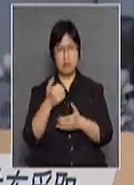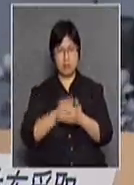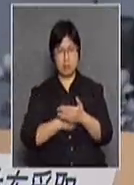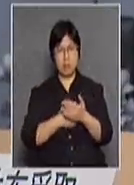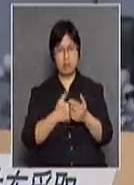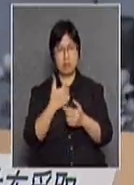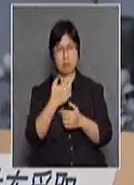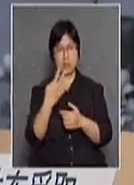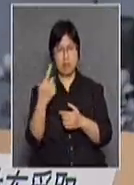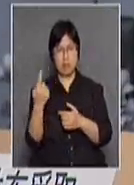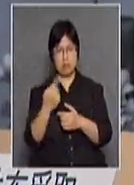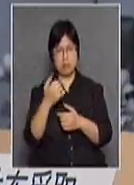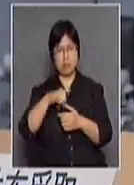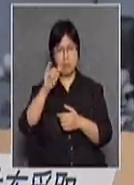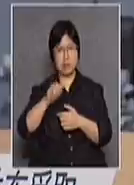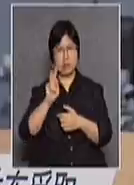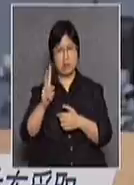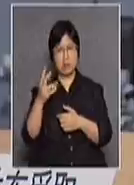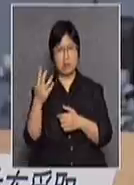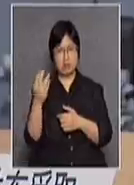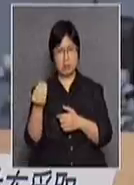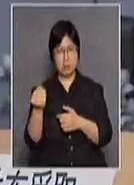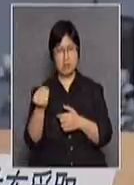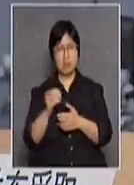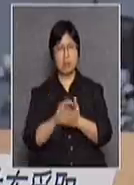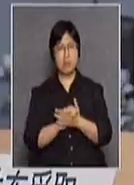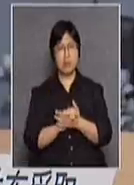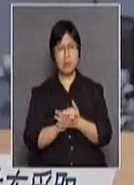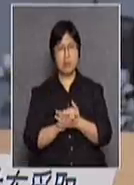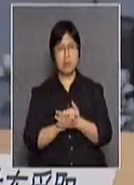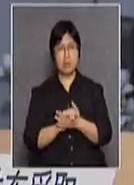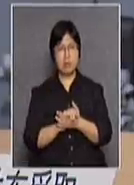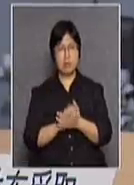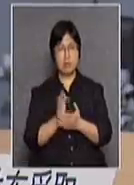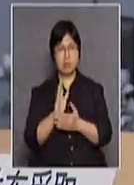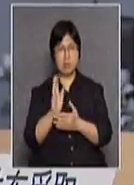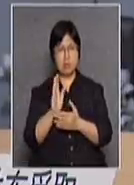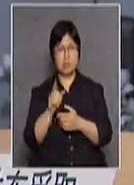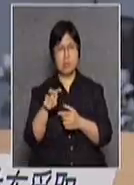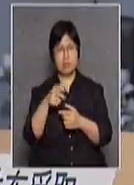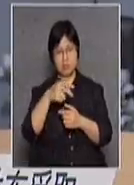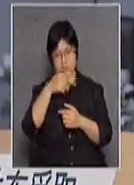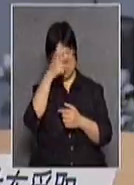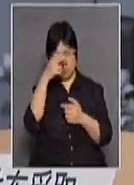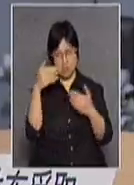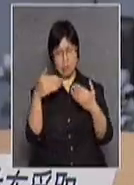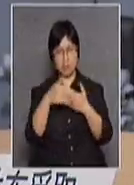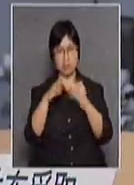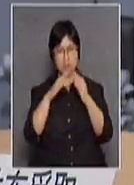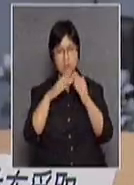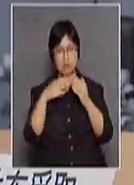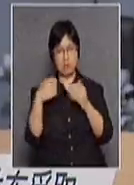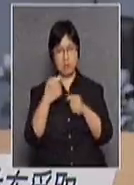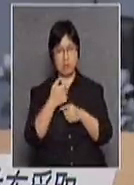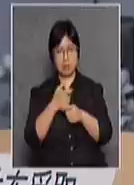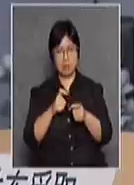減846,240元， 大約相當於運輸及房屋局局長薪金